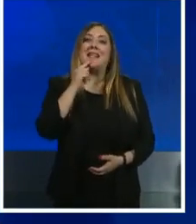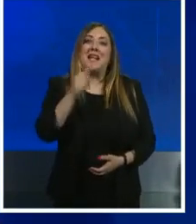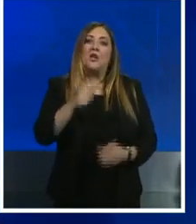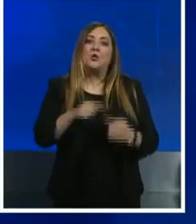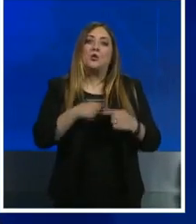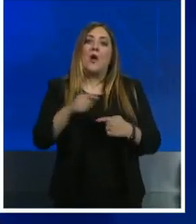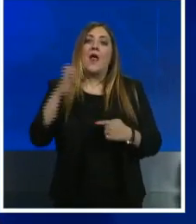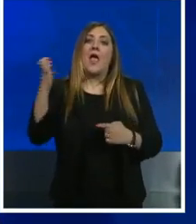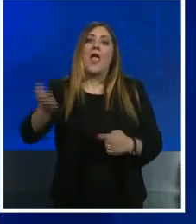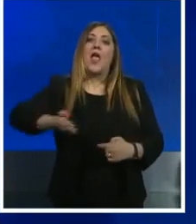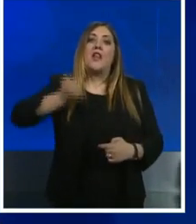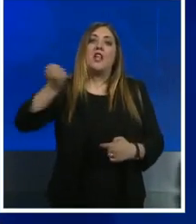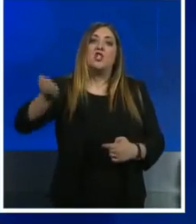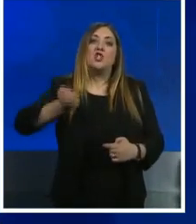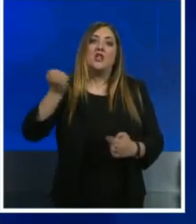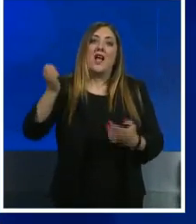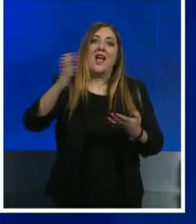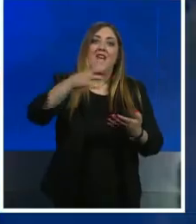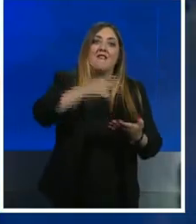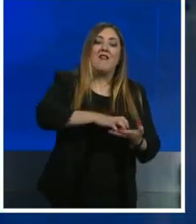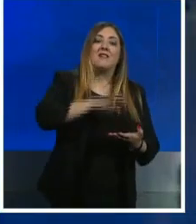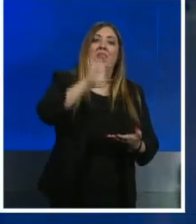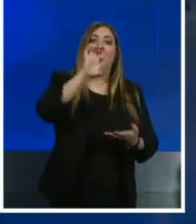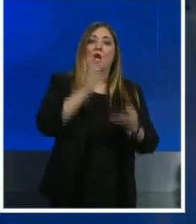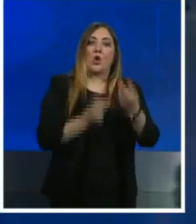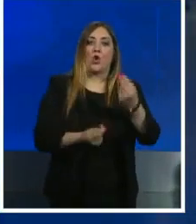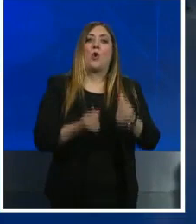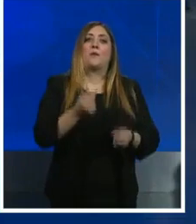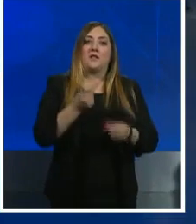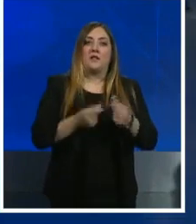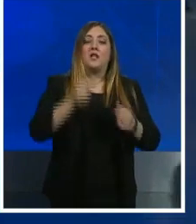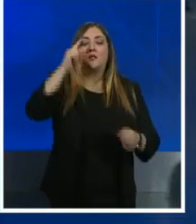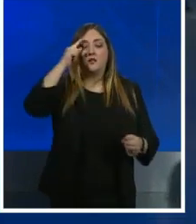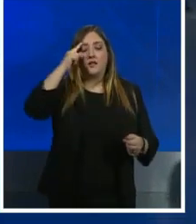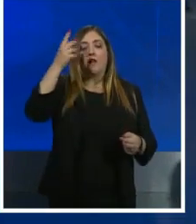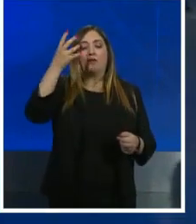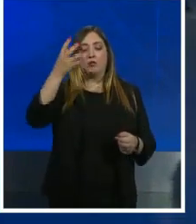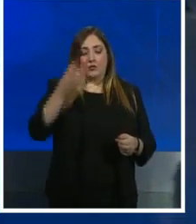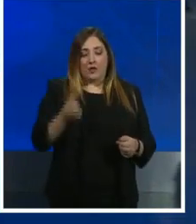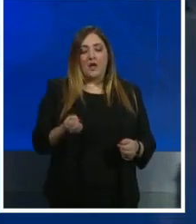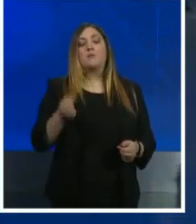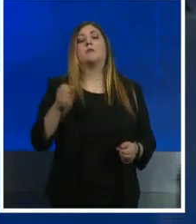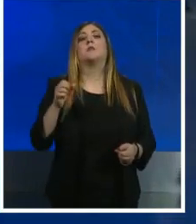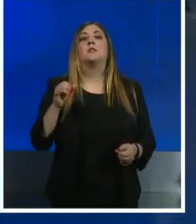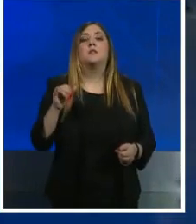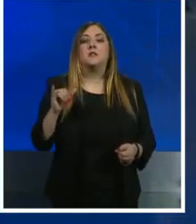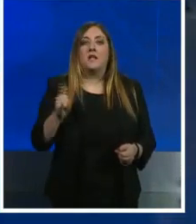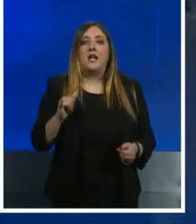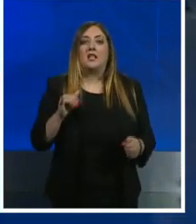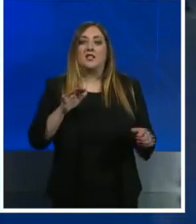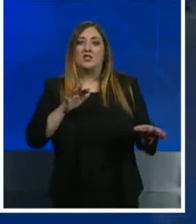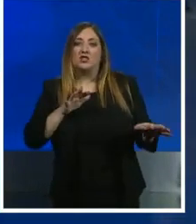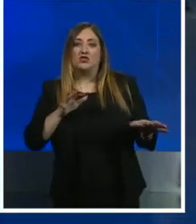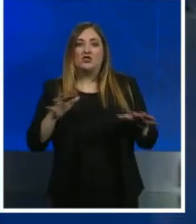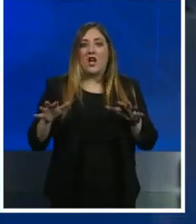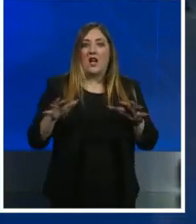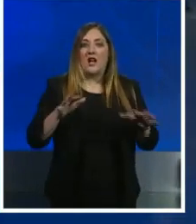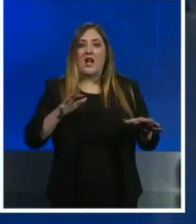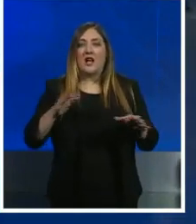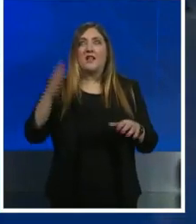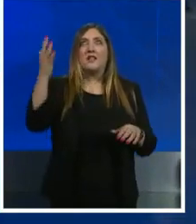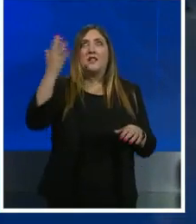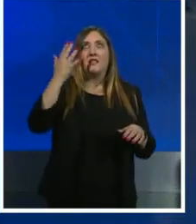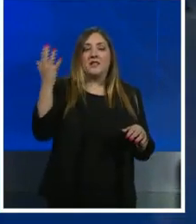fuq l-ekonomija nafu illi hemm impatt jekk niċċaqalqu, però jekk ma niċċaqalqu xejn fejn jidħol it-tibdil